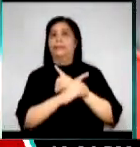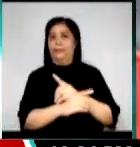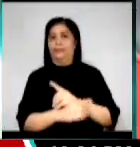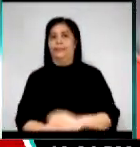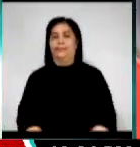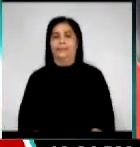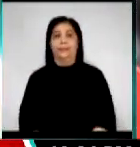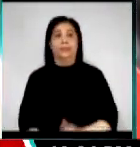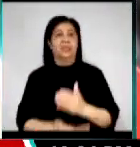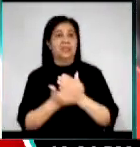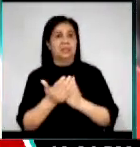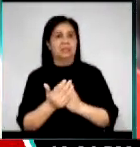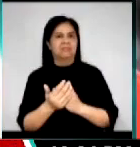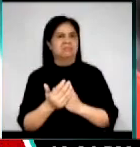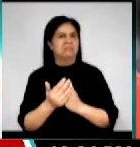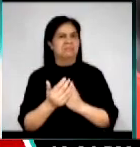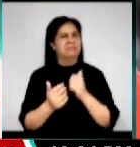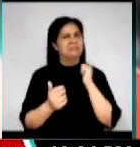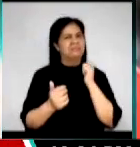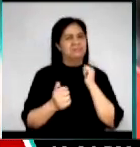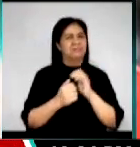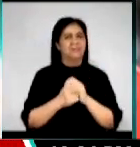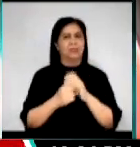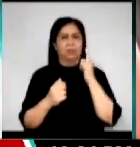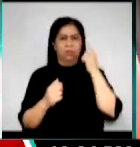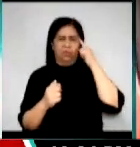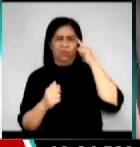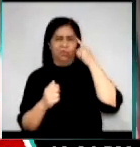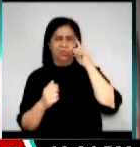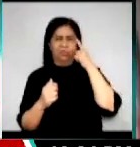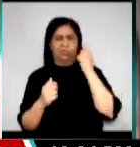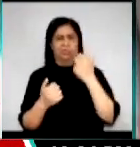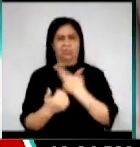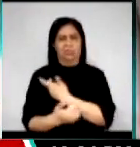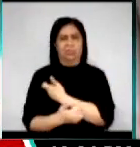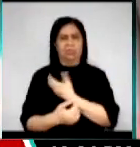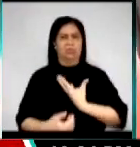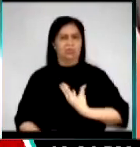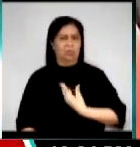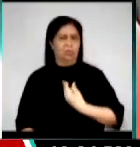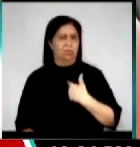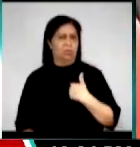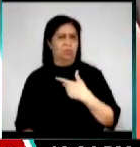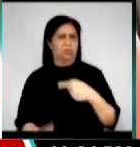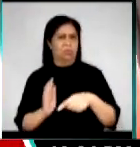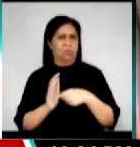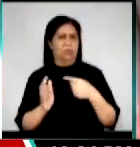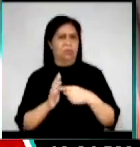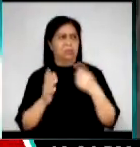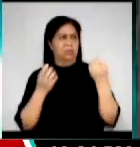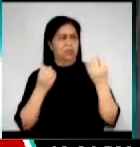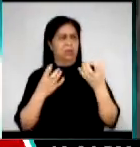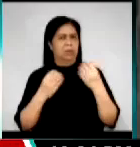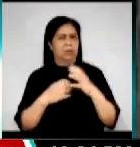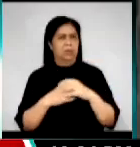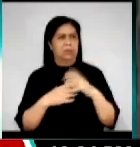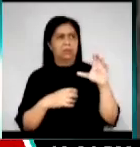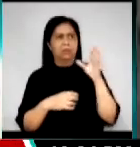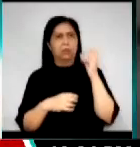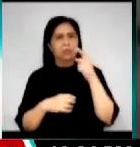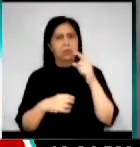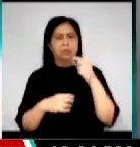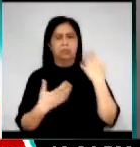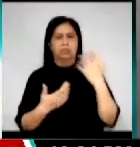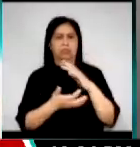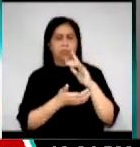ding nag-aalangan. Kasi nagdadalang isip po akong pabakunin. Natatakot po kasi ako minsan sa dami kasi ng cases na COVID. Ayaw ko talaga magpaturok,